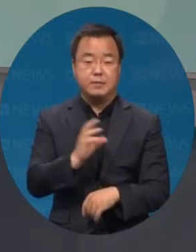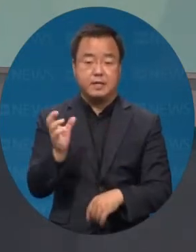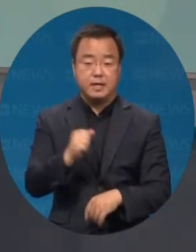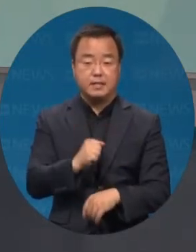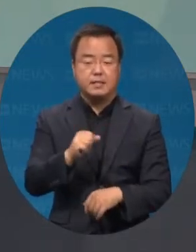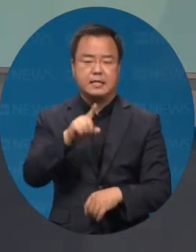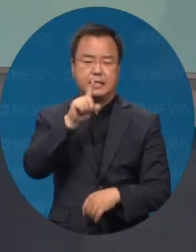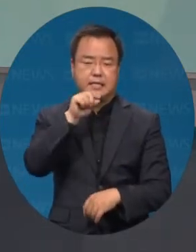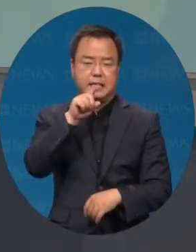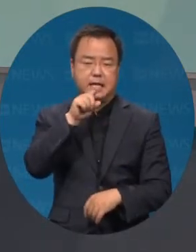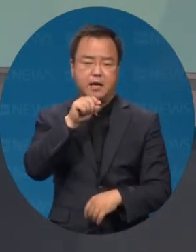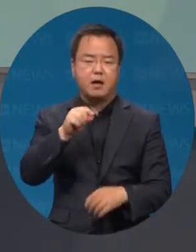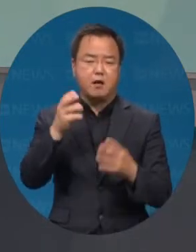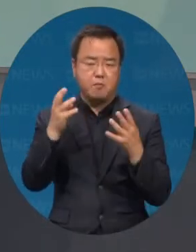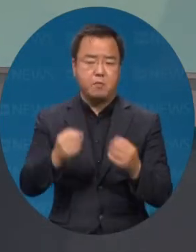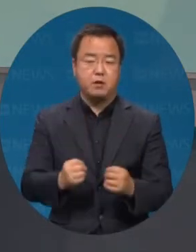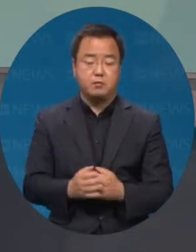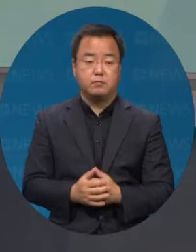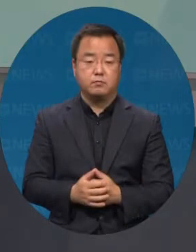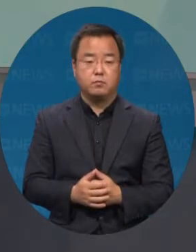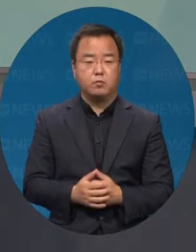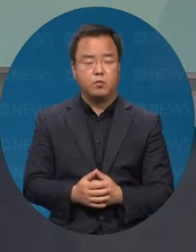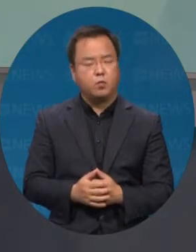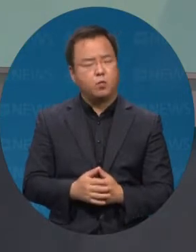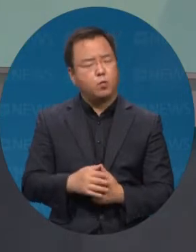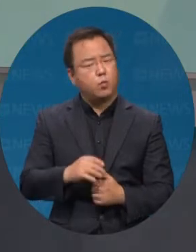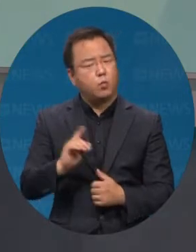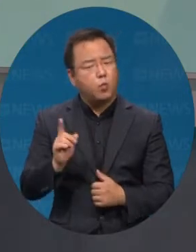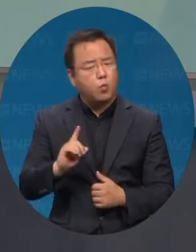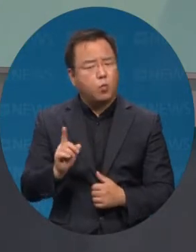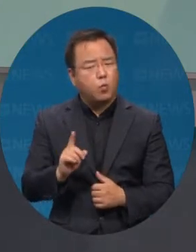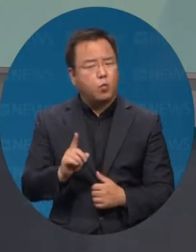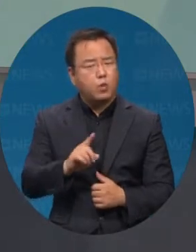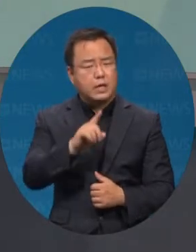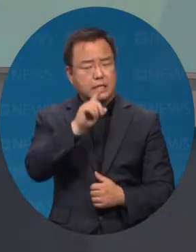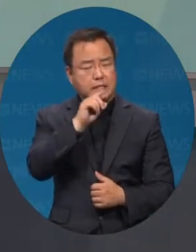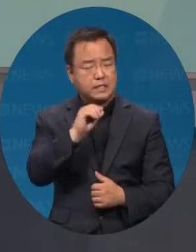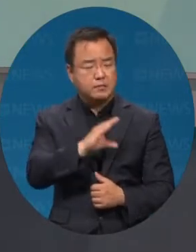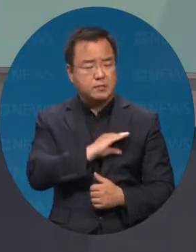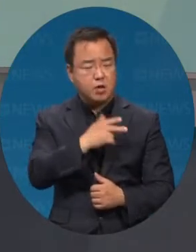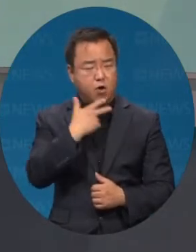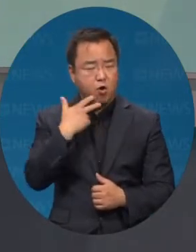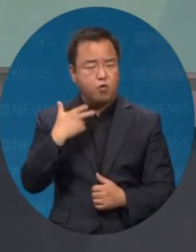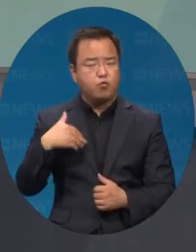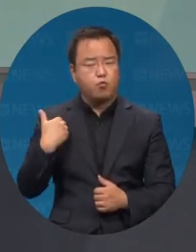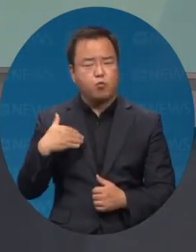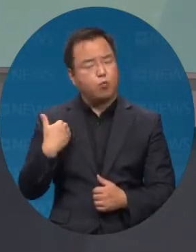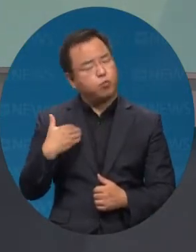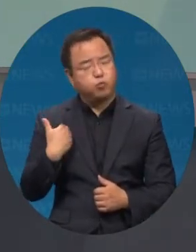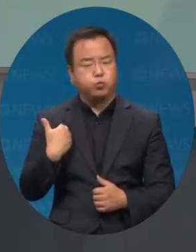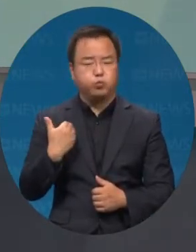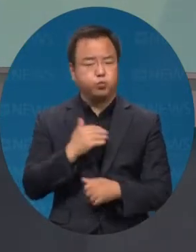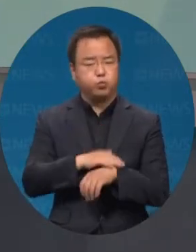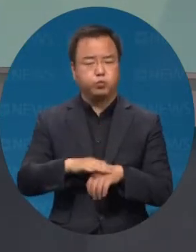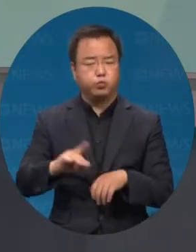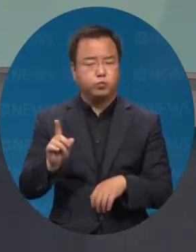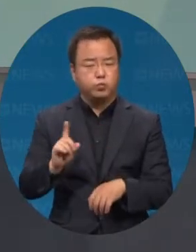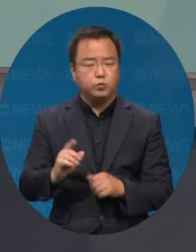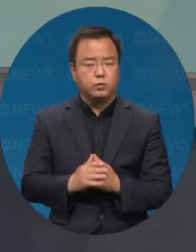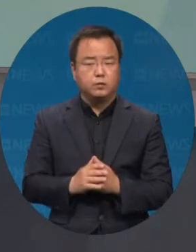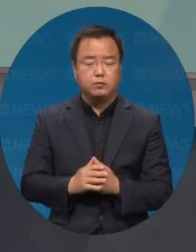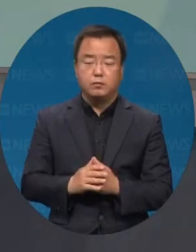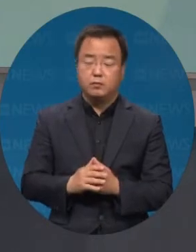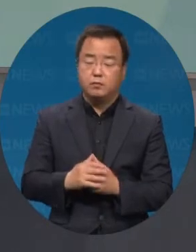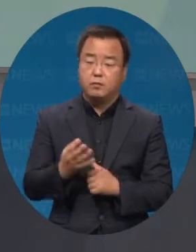꽤 많다는 사실 알고 계셨나요 o 3 의 이름을 분들 여울 알지 못했으니까 사실 잘 몰랐는데 뭐 올바로 마이큐 2 이제